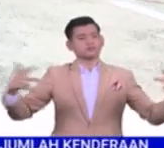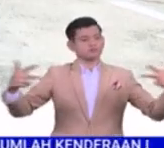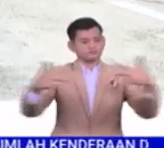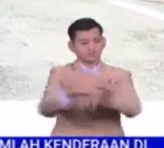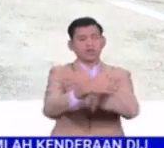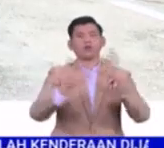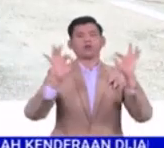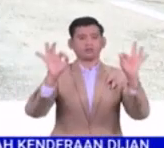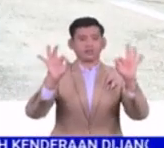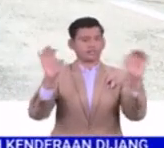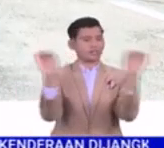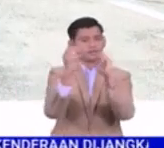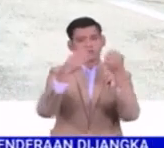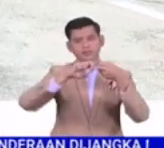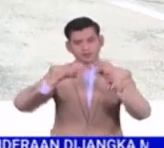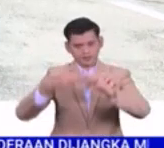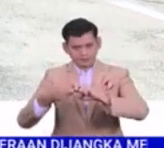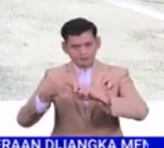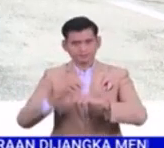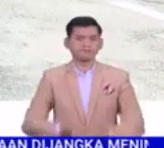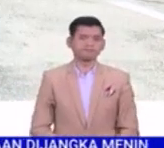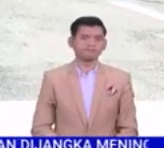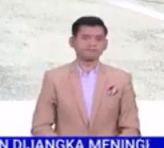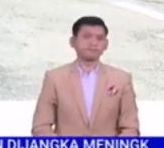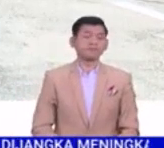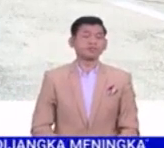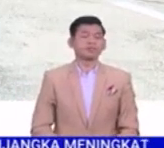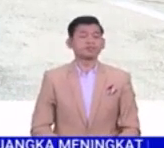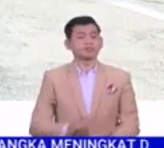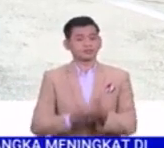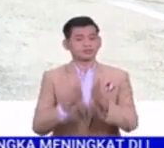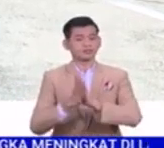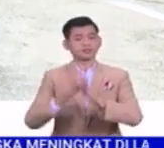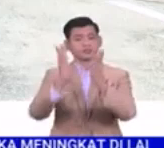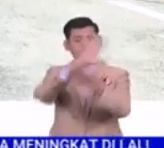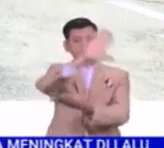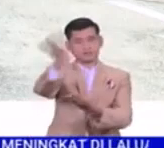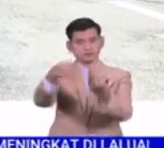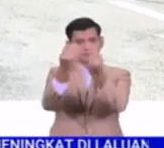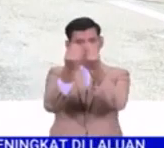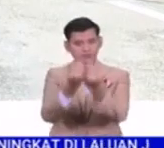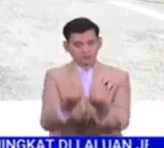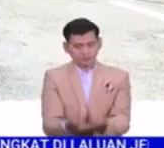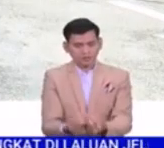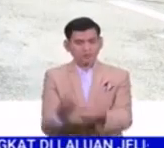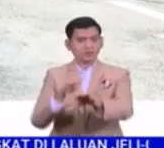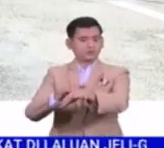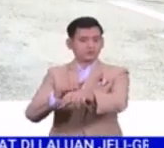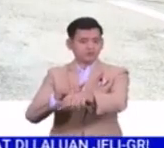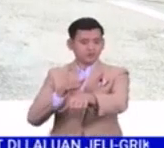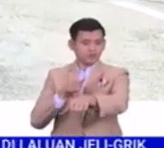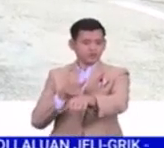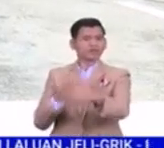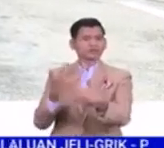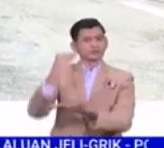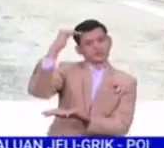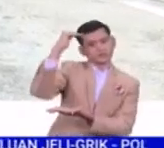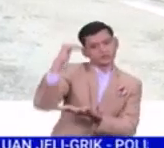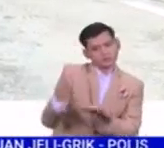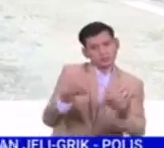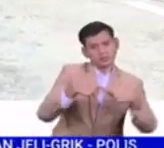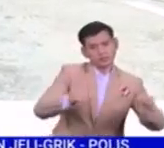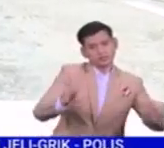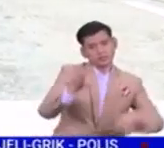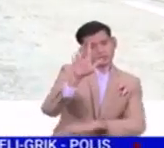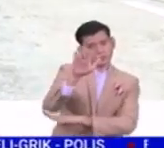kereta dan kenderaan persendirian. Malah, jumlah kenderaan dilihat semakin berkurang berbanding pukul 3 petang